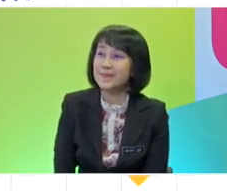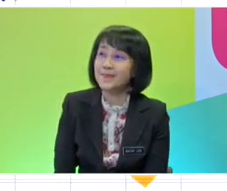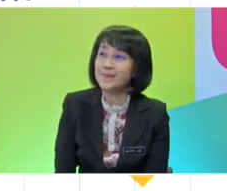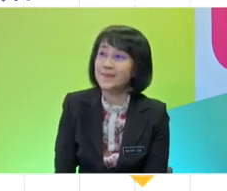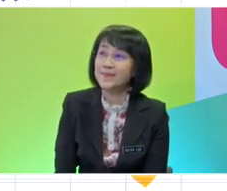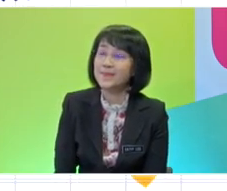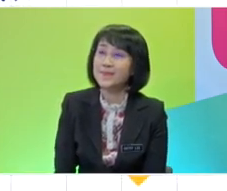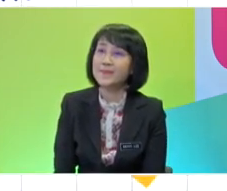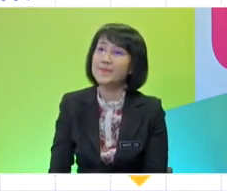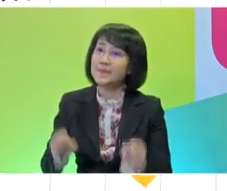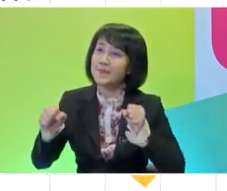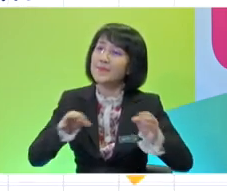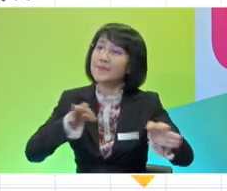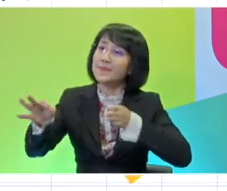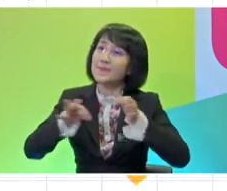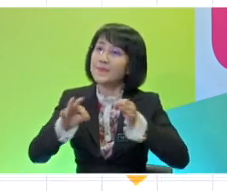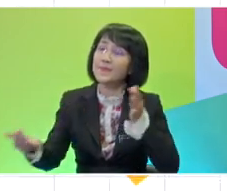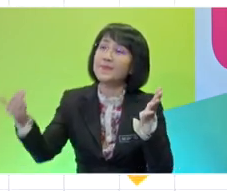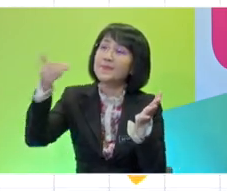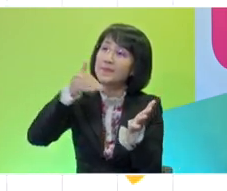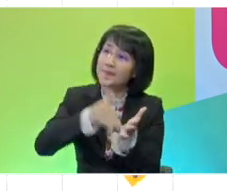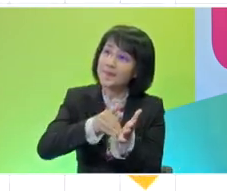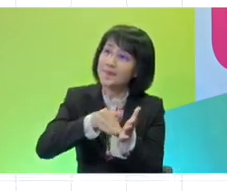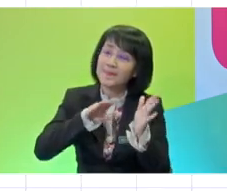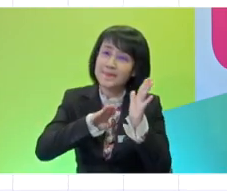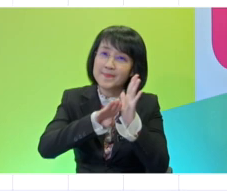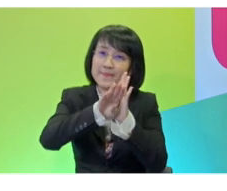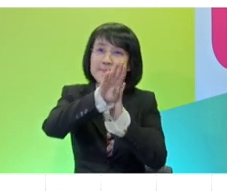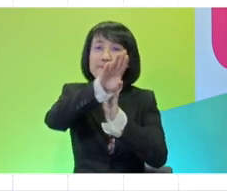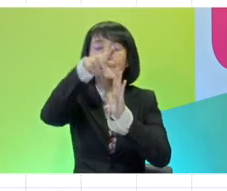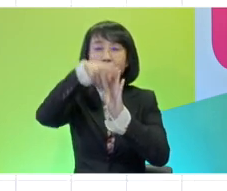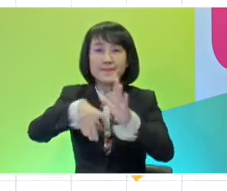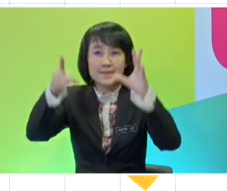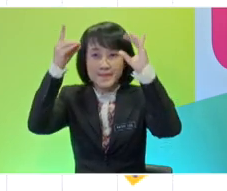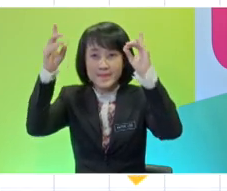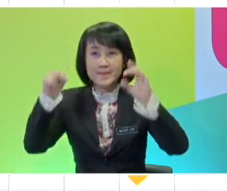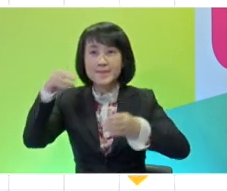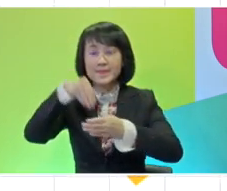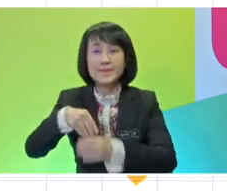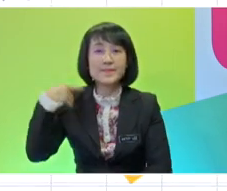boleh tak Jelaskan smule perkembangan pendidikan dalam